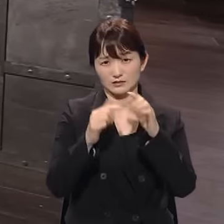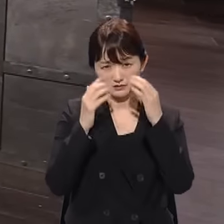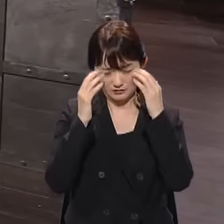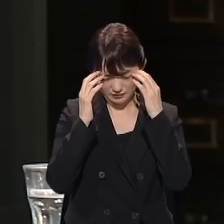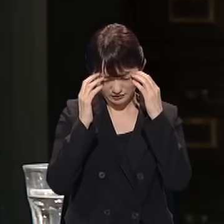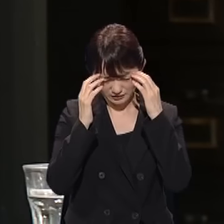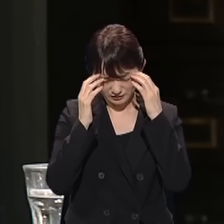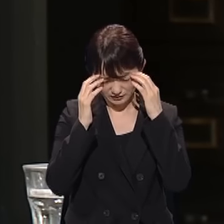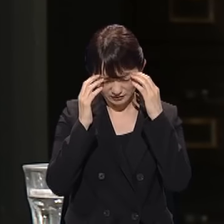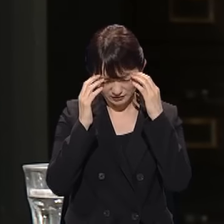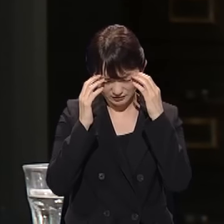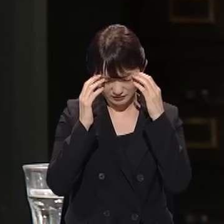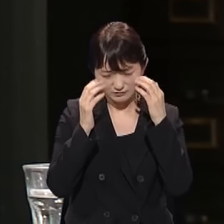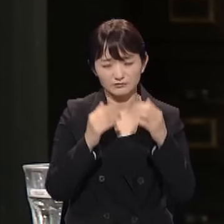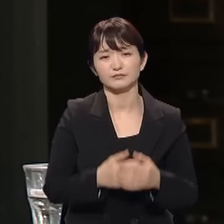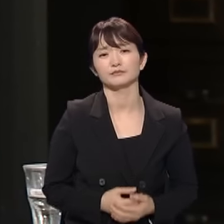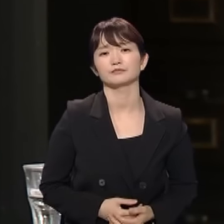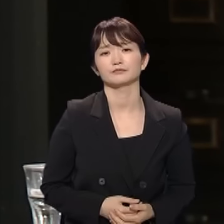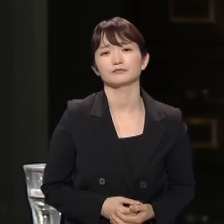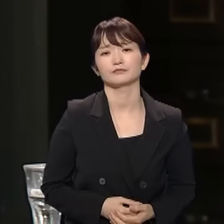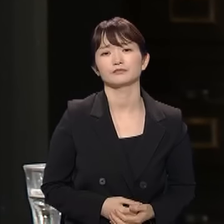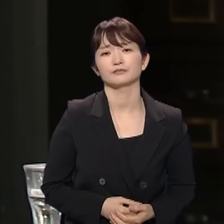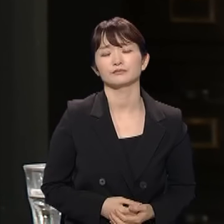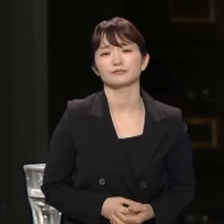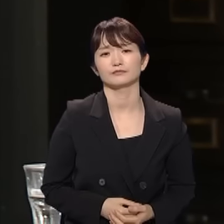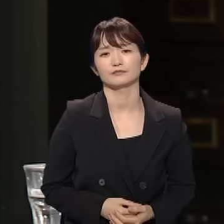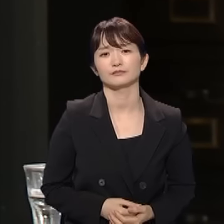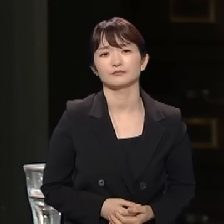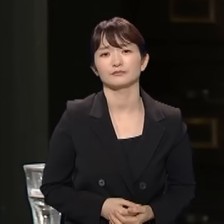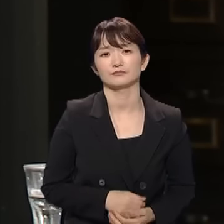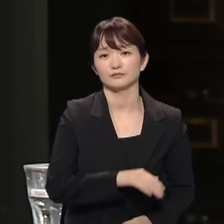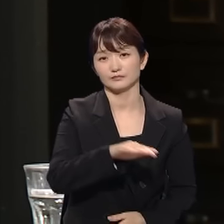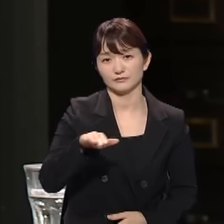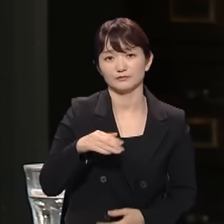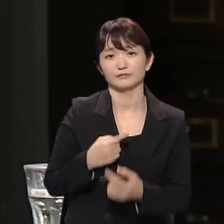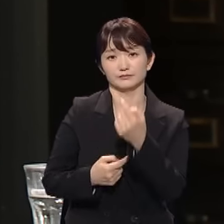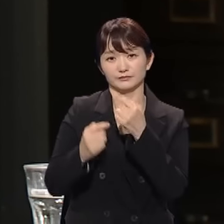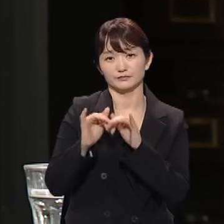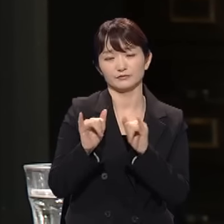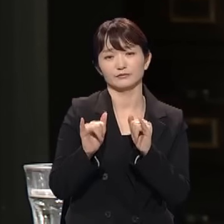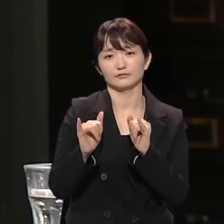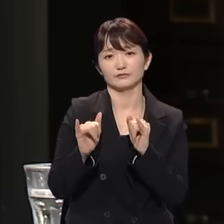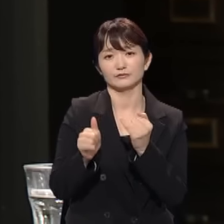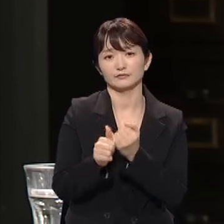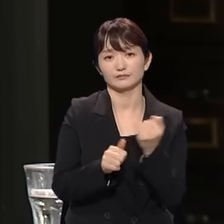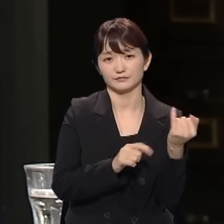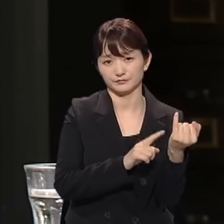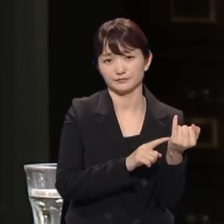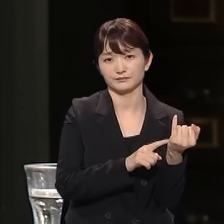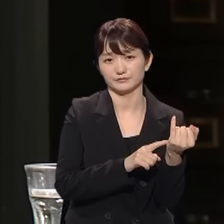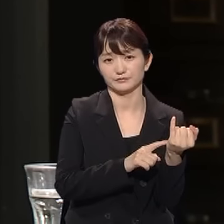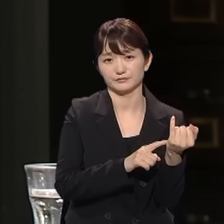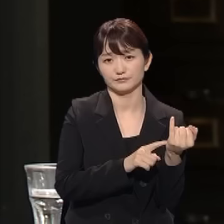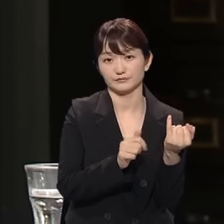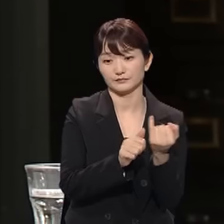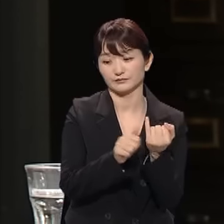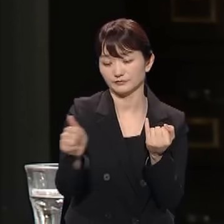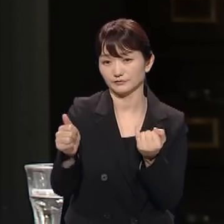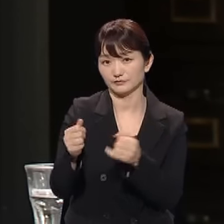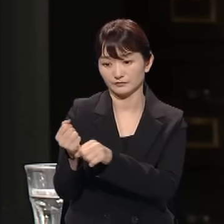고통스러운 일이 어디 있을까요? 예, 저희한테 제보를 주신 분은 아내분입니다. 남편이